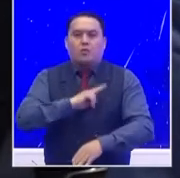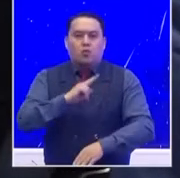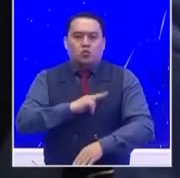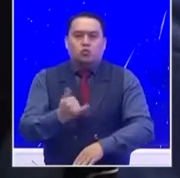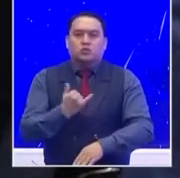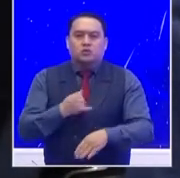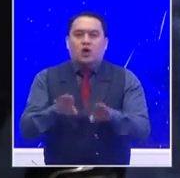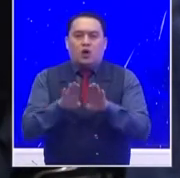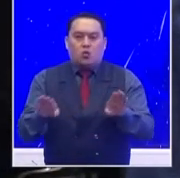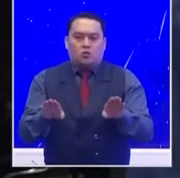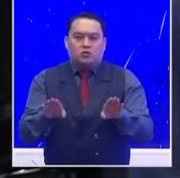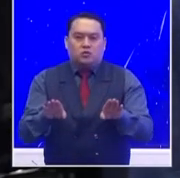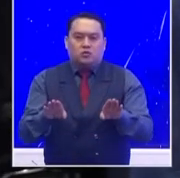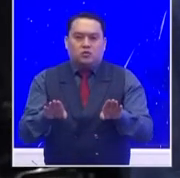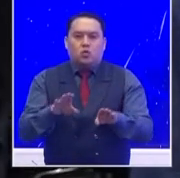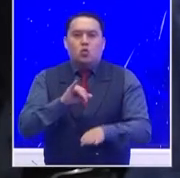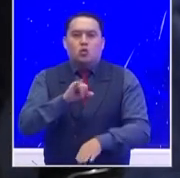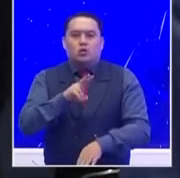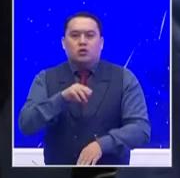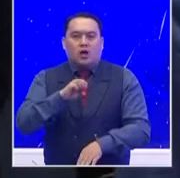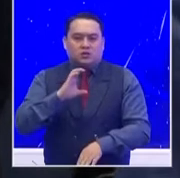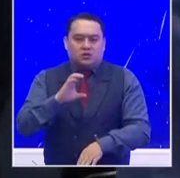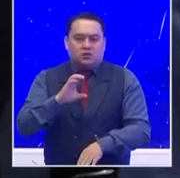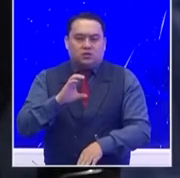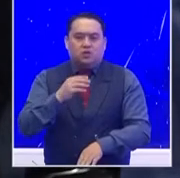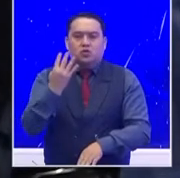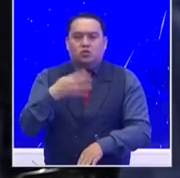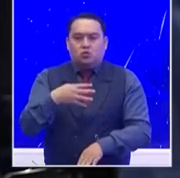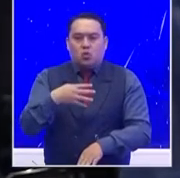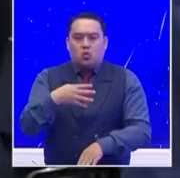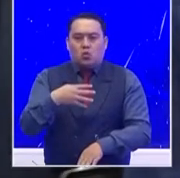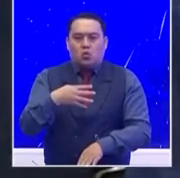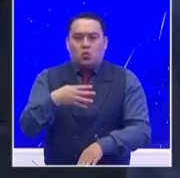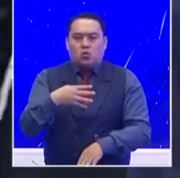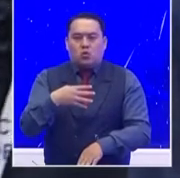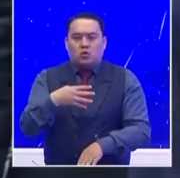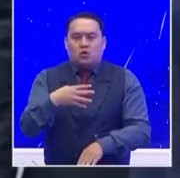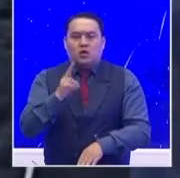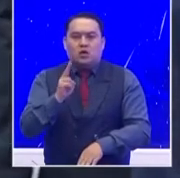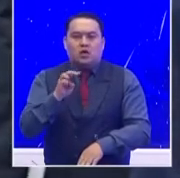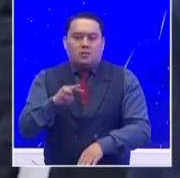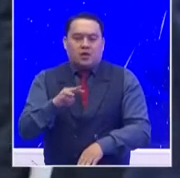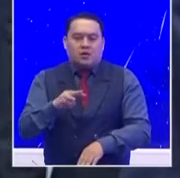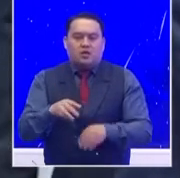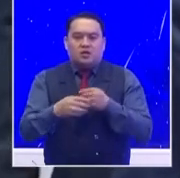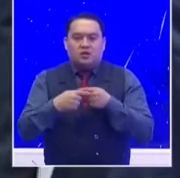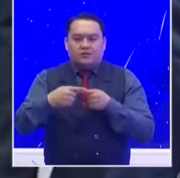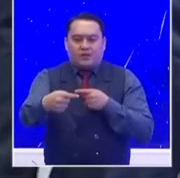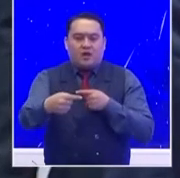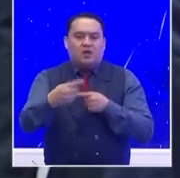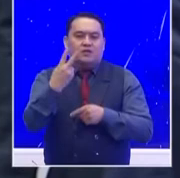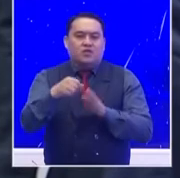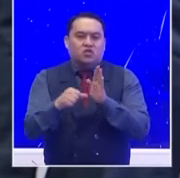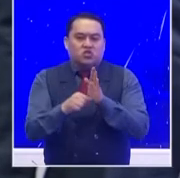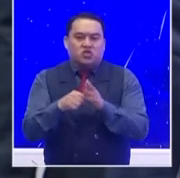по сотворчества обществу витас там у нас с орбиты сорок три четыре километра 26 километр сделано